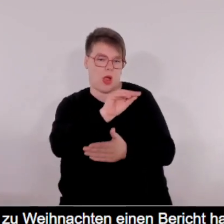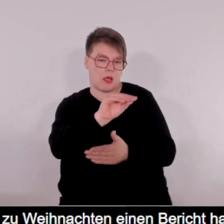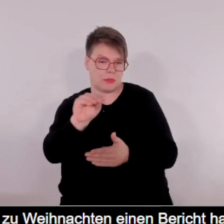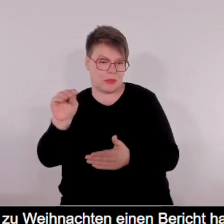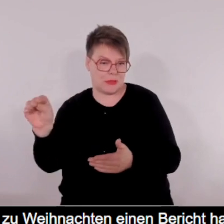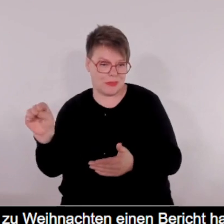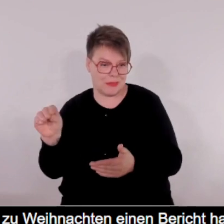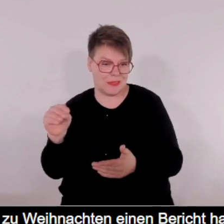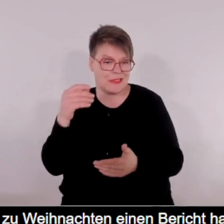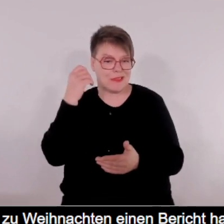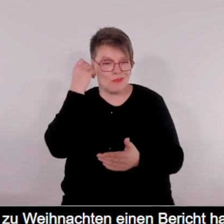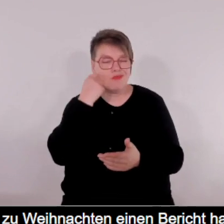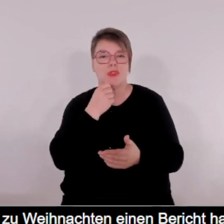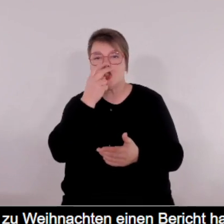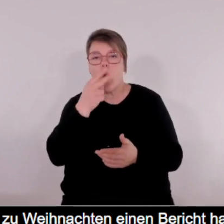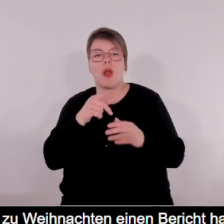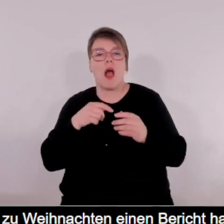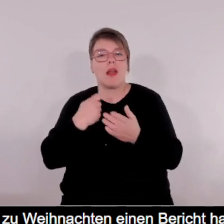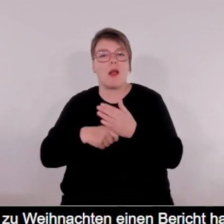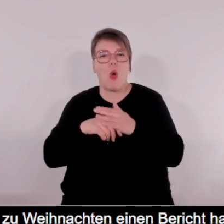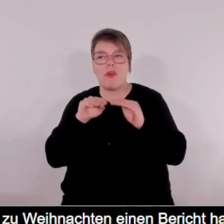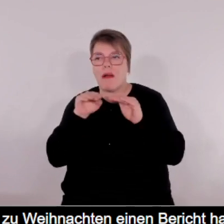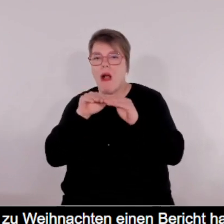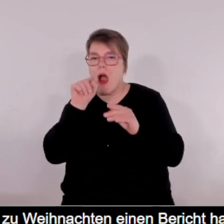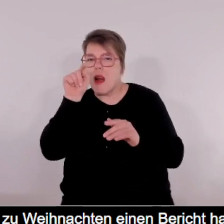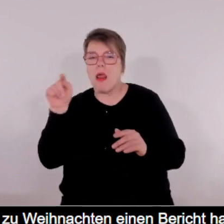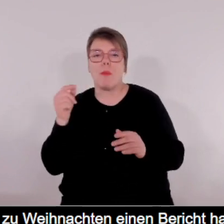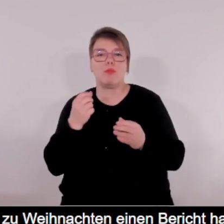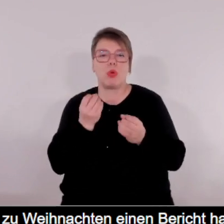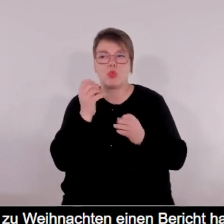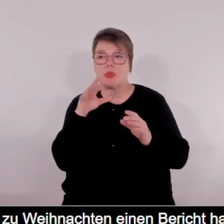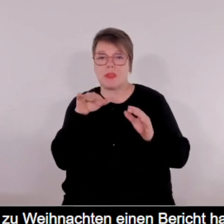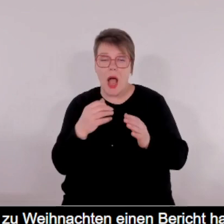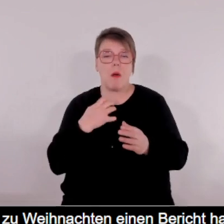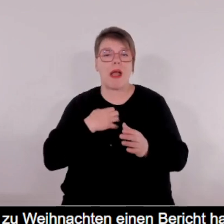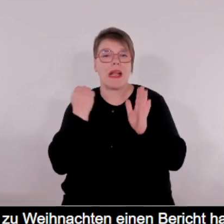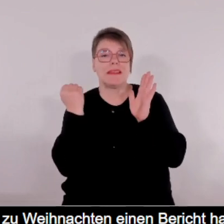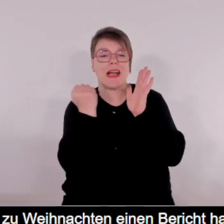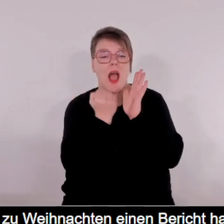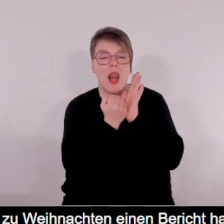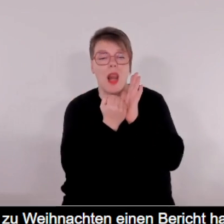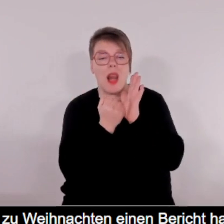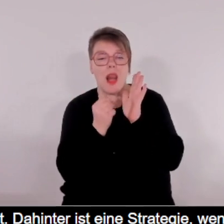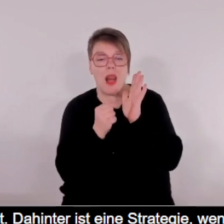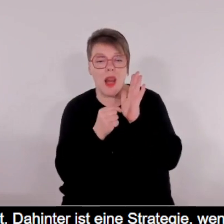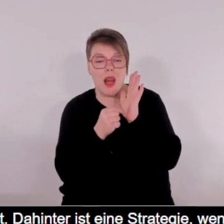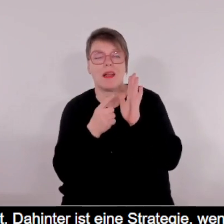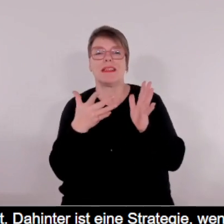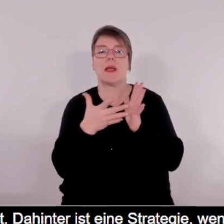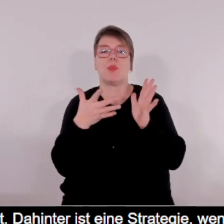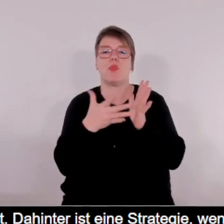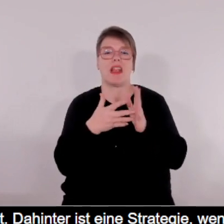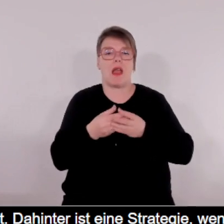und greift auch dazu. Damit kaufen sie nicht nur ein Stück, ein gutes Lebensmittel, sondern eben auch ein Stück Heimat.